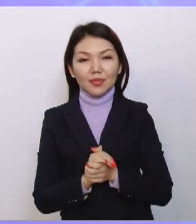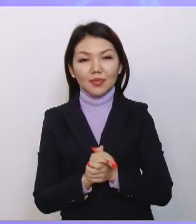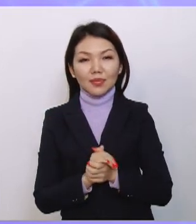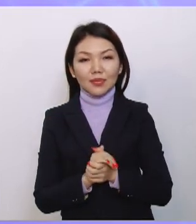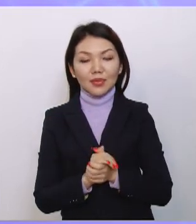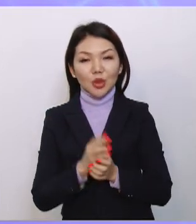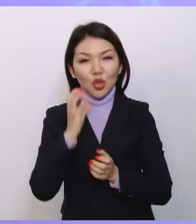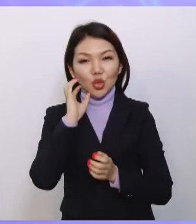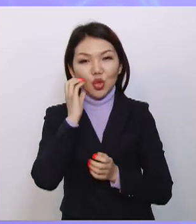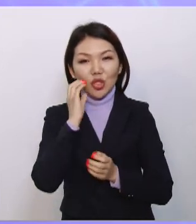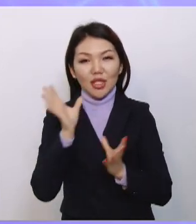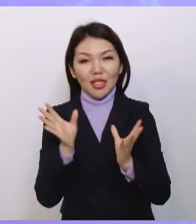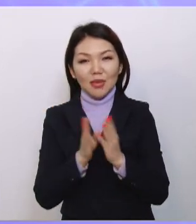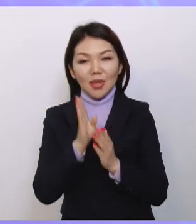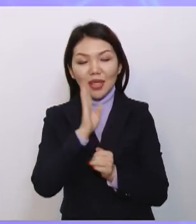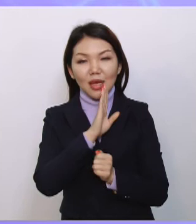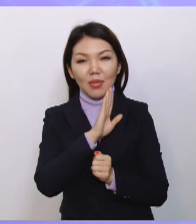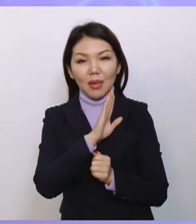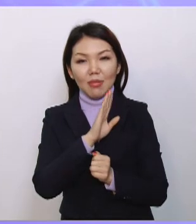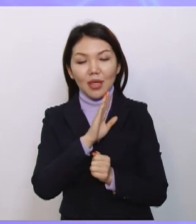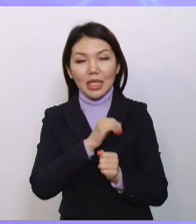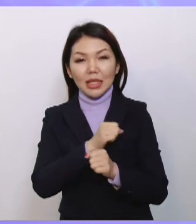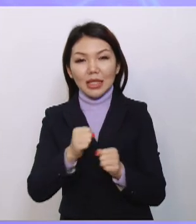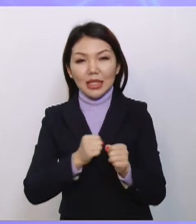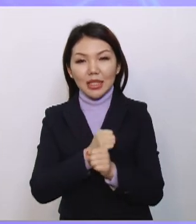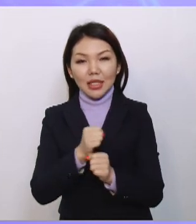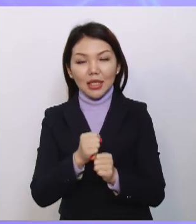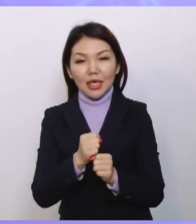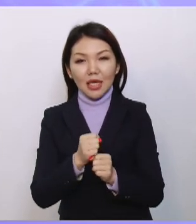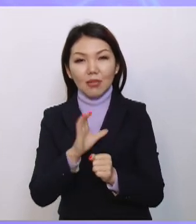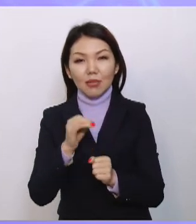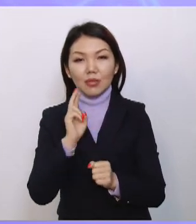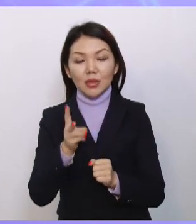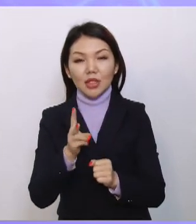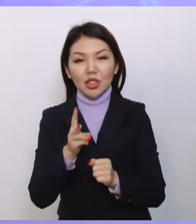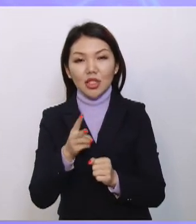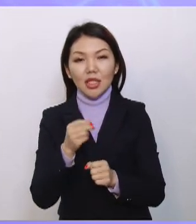Чоң энем менен апам жемиштерден кыям, шире жасашат.